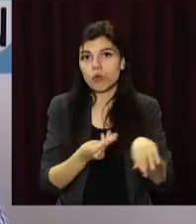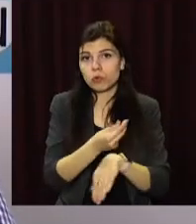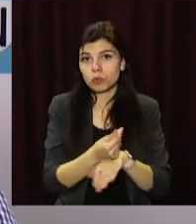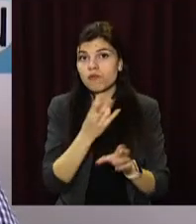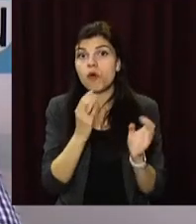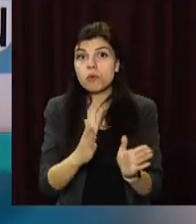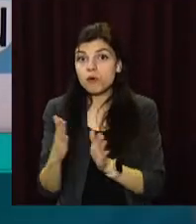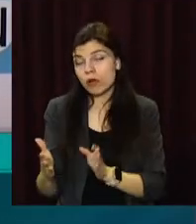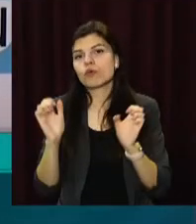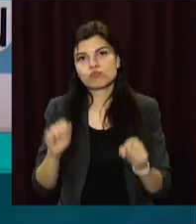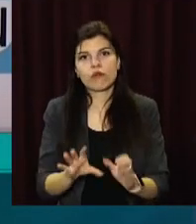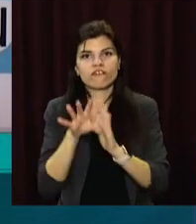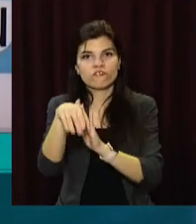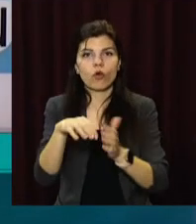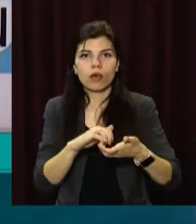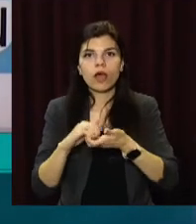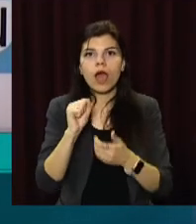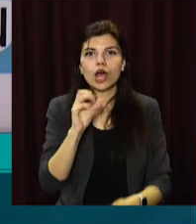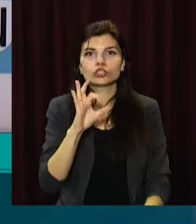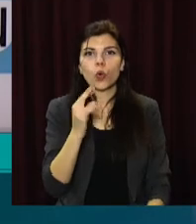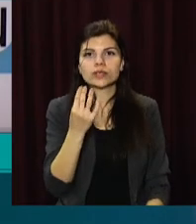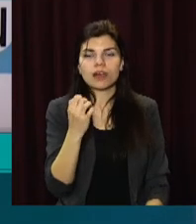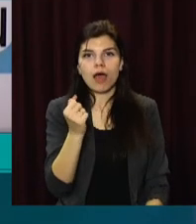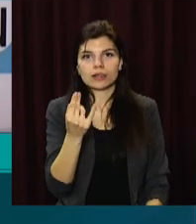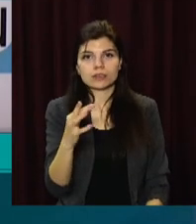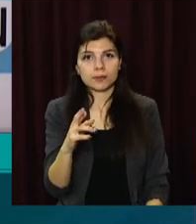До асоціації можуть вступити